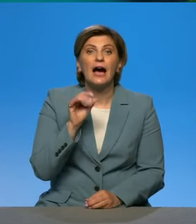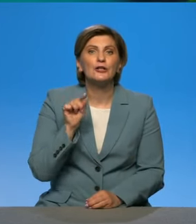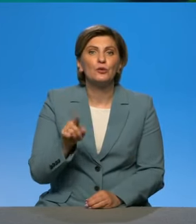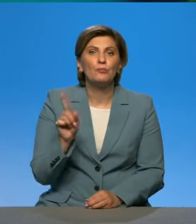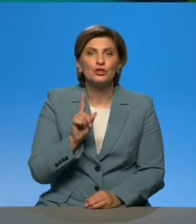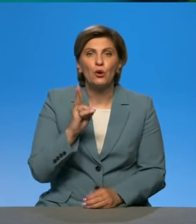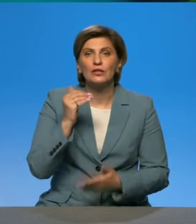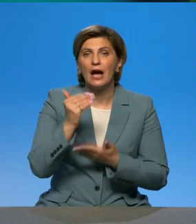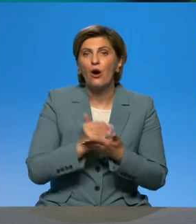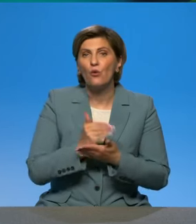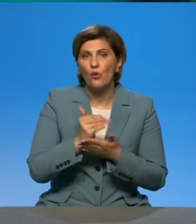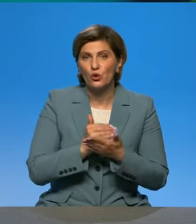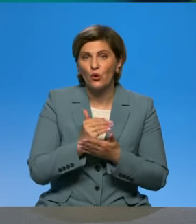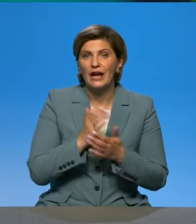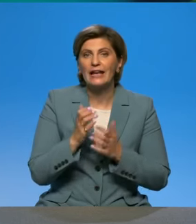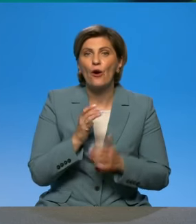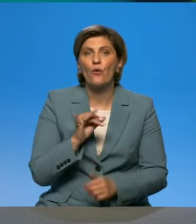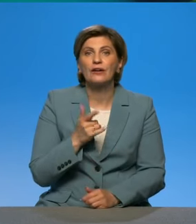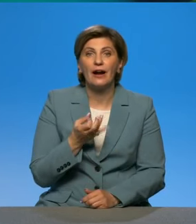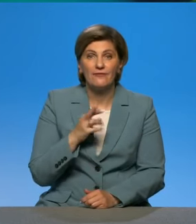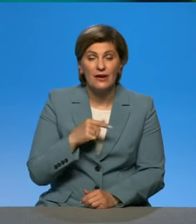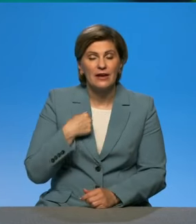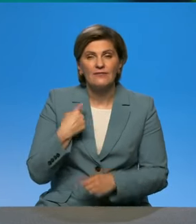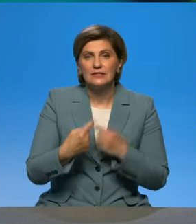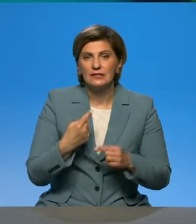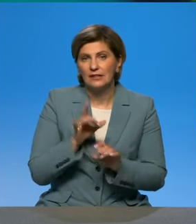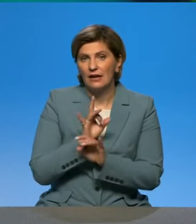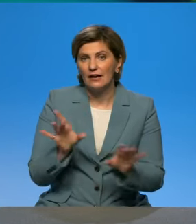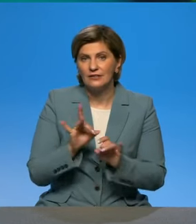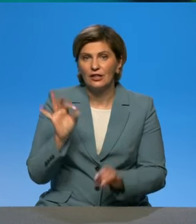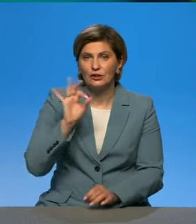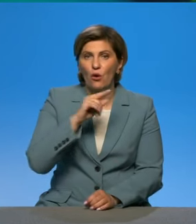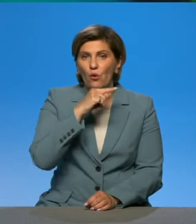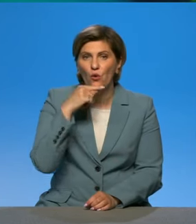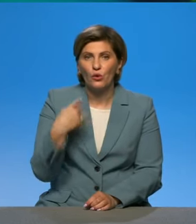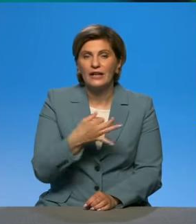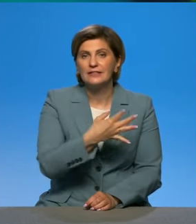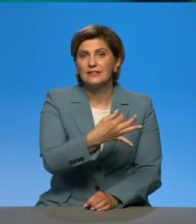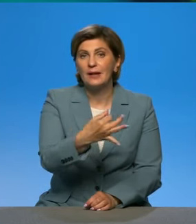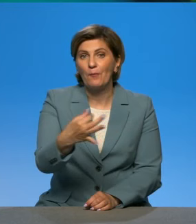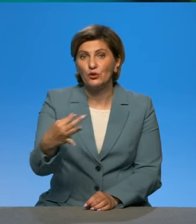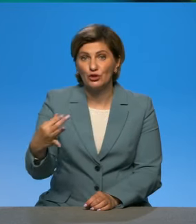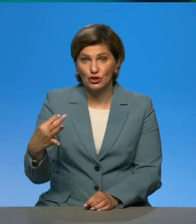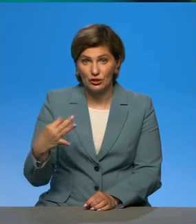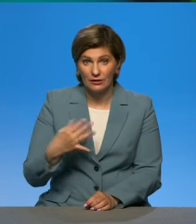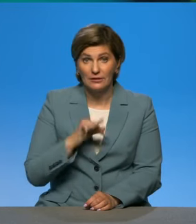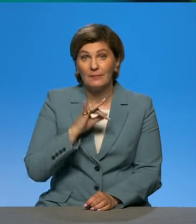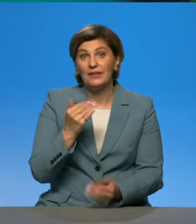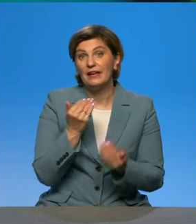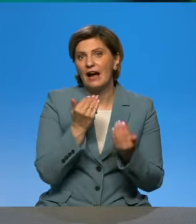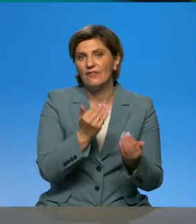на уроках географии я всегда рассказываю о российских путешественниках и о вашем